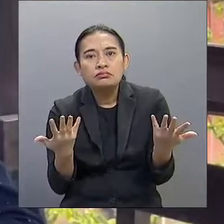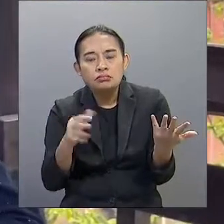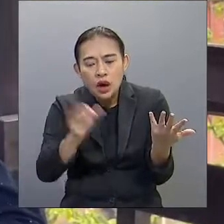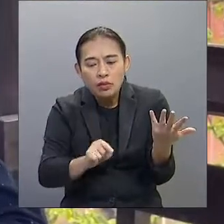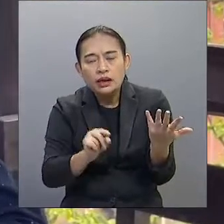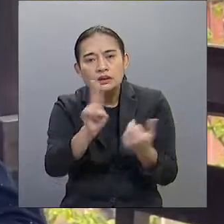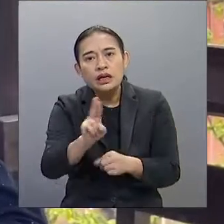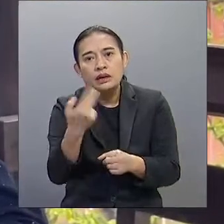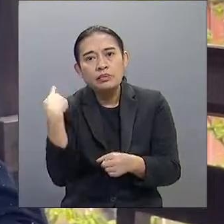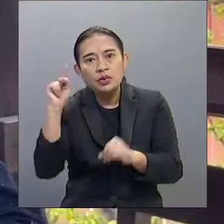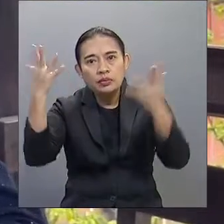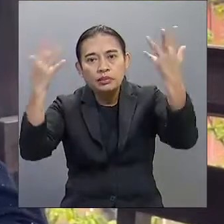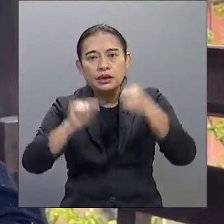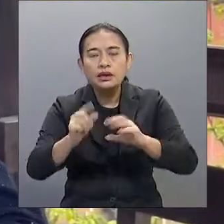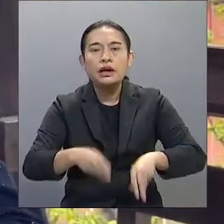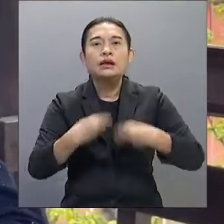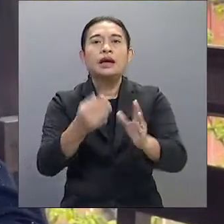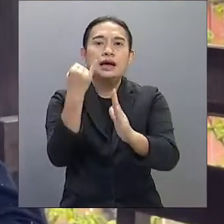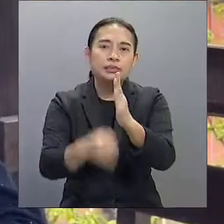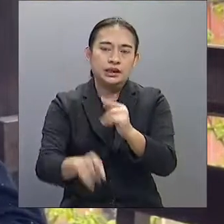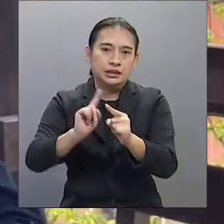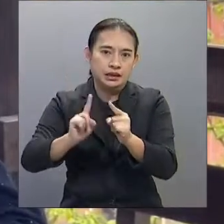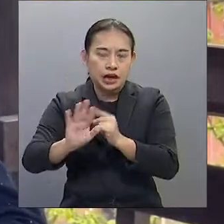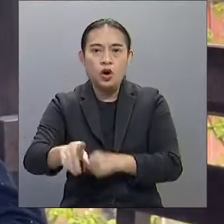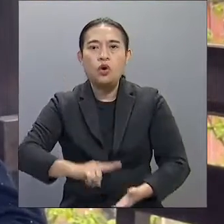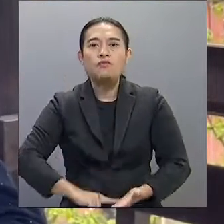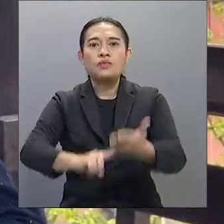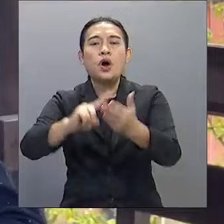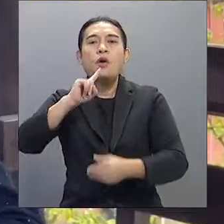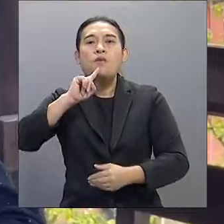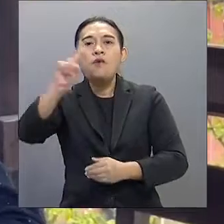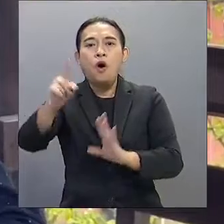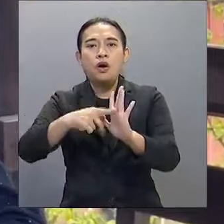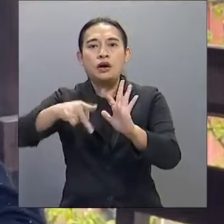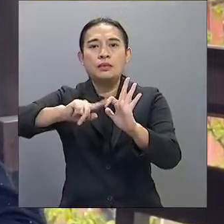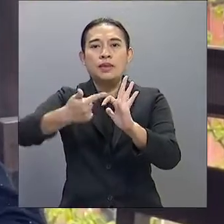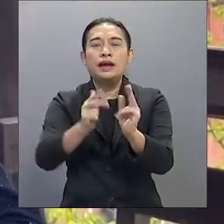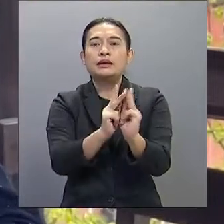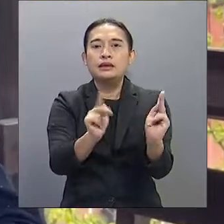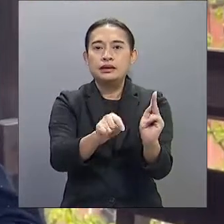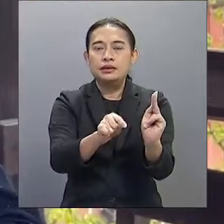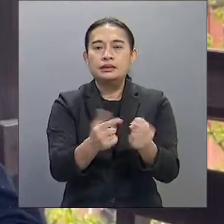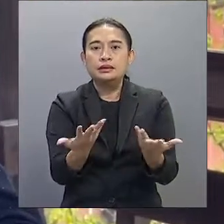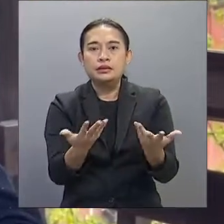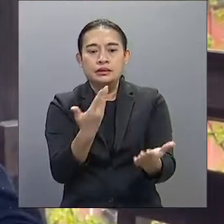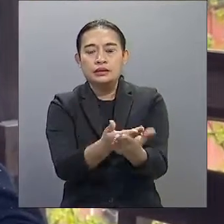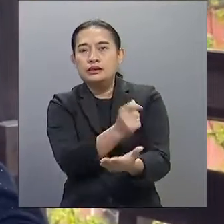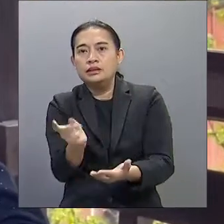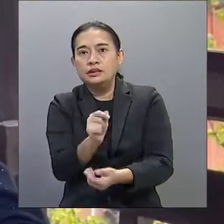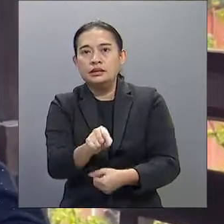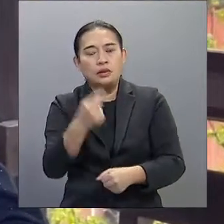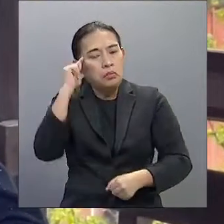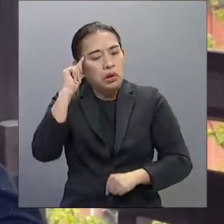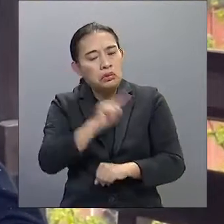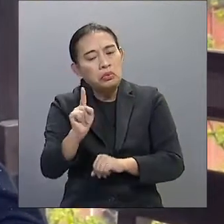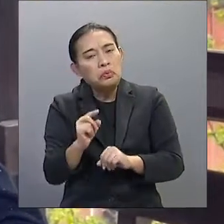หยุติ ถ้าดำเือนกระดี หอว่า โงรองทางแ้งกับขณะกรมการณอวโรงให้ขณะกรรมการณจดใช้คืน ก็ไม่รู้เวลาไ